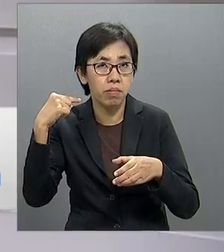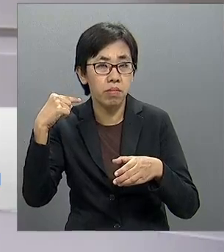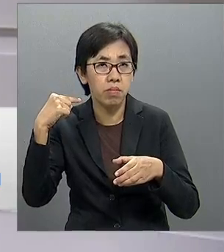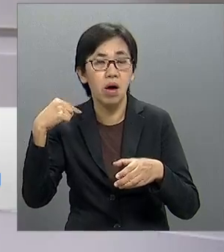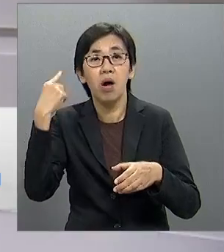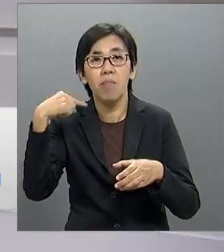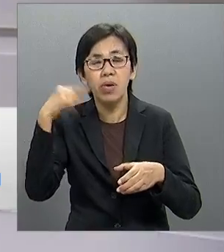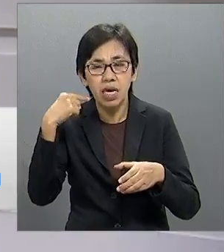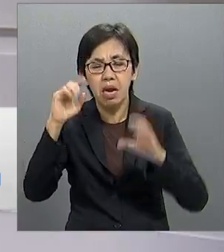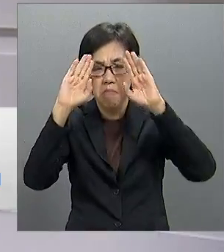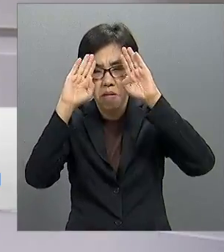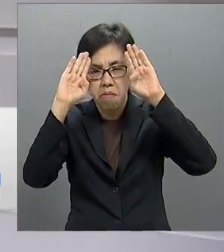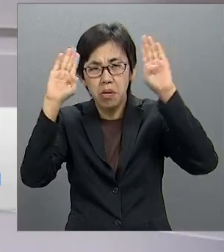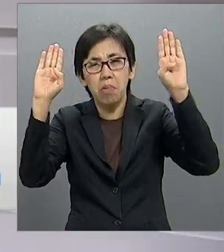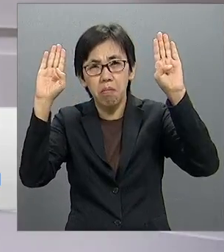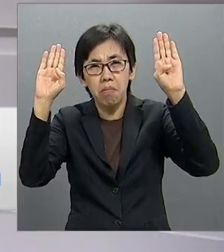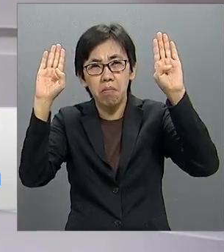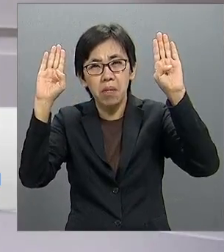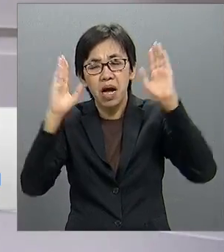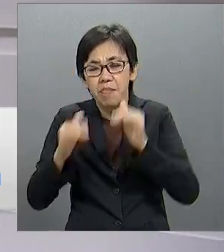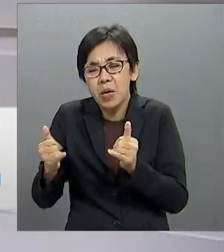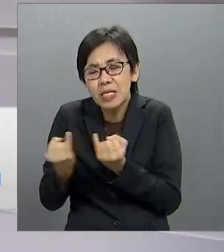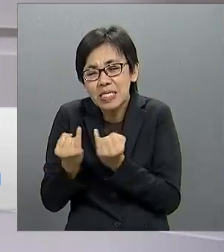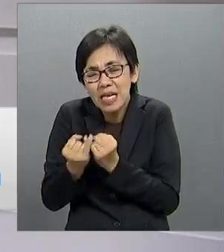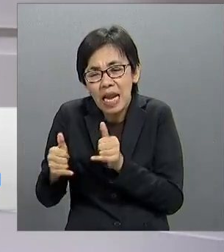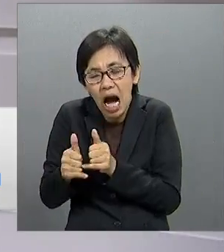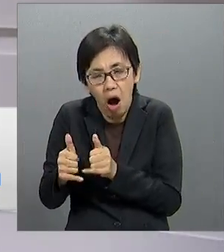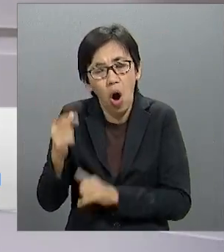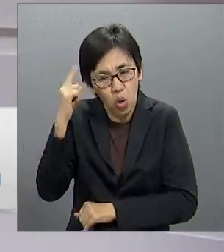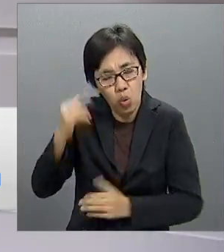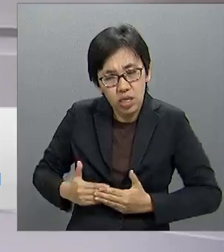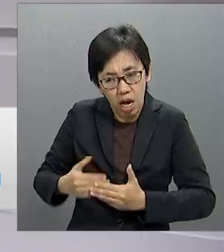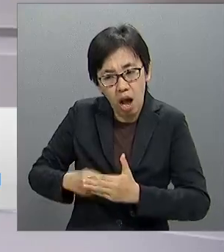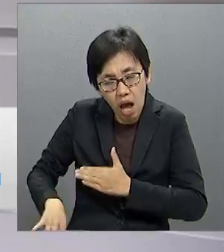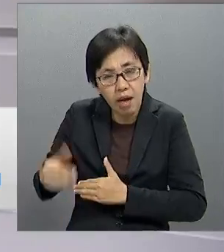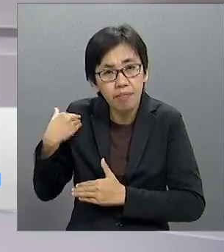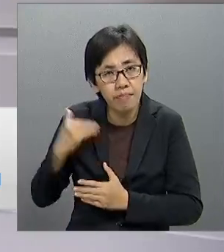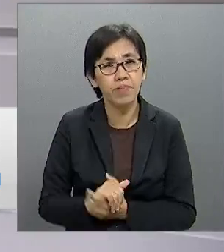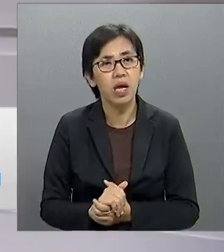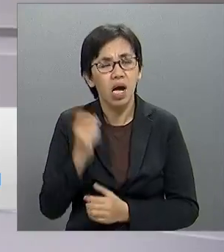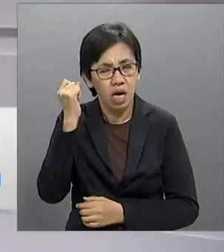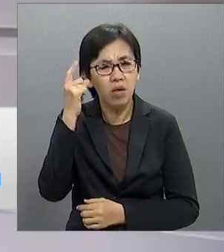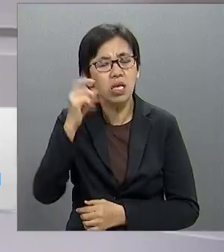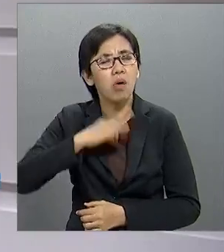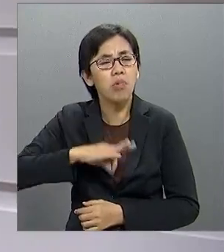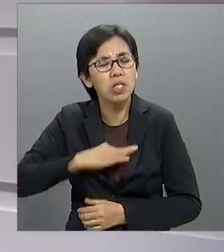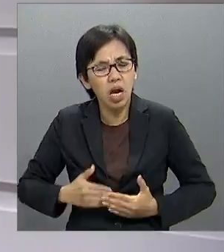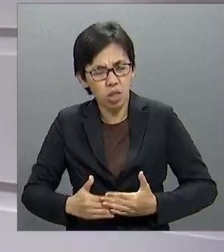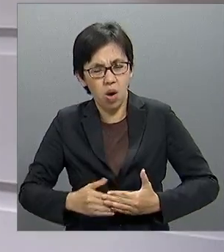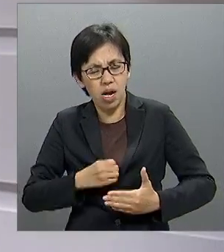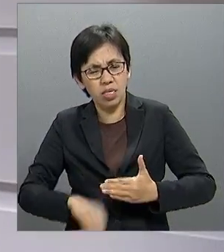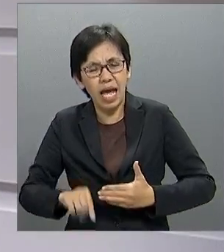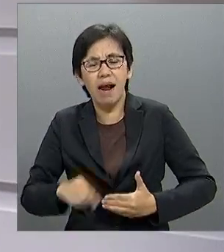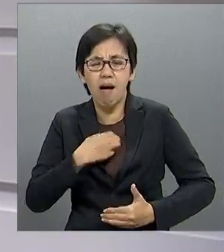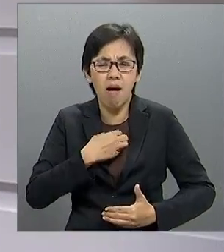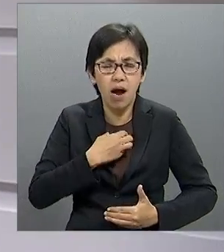ประสบการณ์หรือมีคนใกล้ตัวมีประสบการณ์ในเรื่องนี้หรือเข้าอกเข้าใจในเรื่องนี้เนี่ยเขาก็มองว่าควรจะ